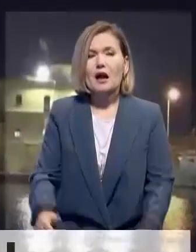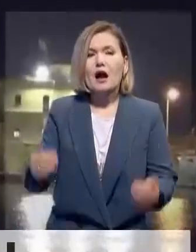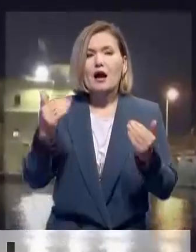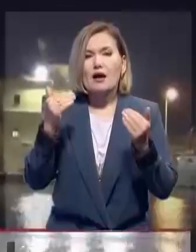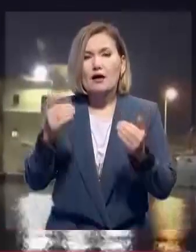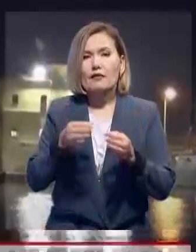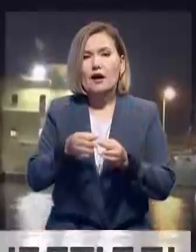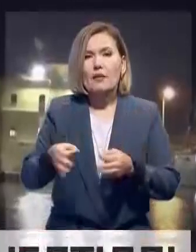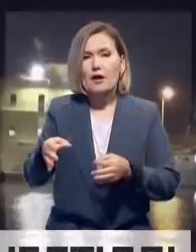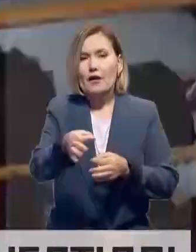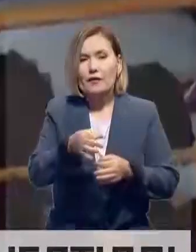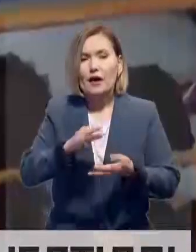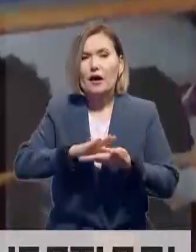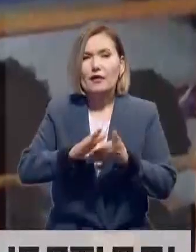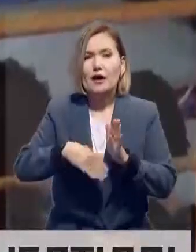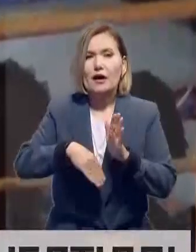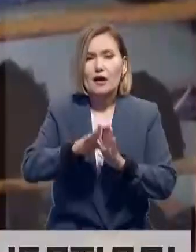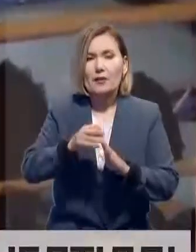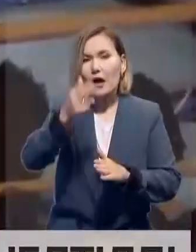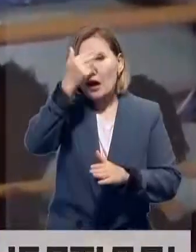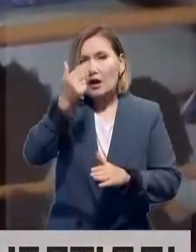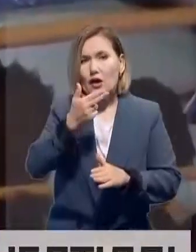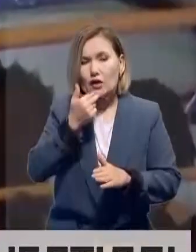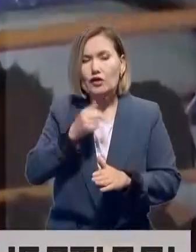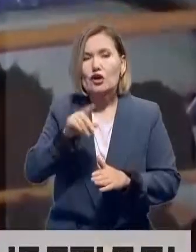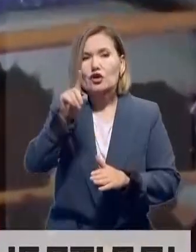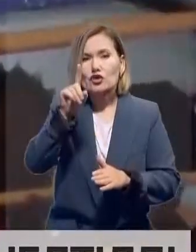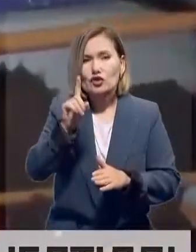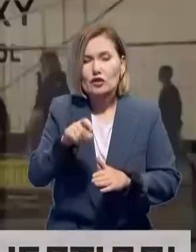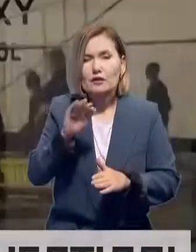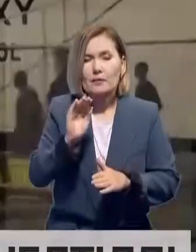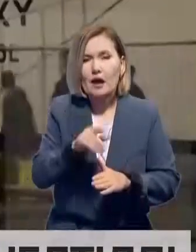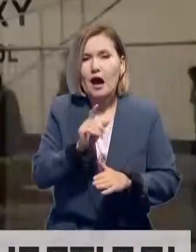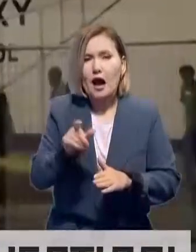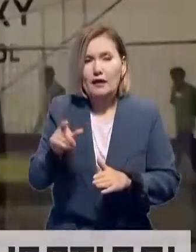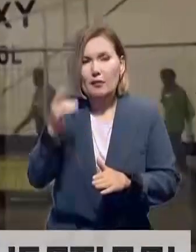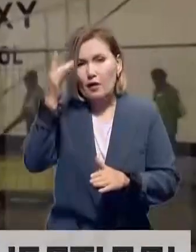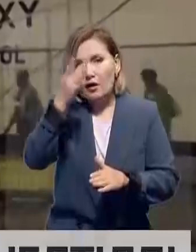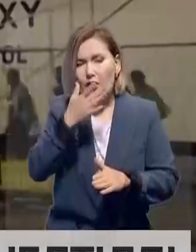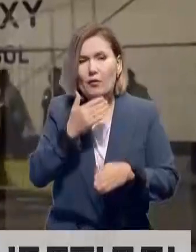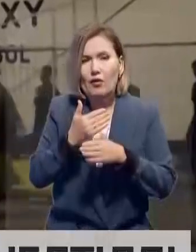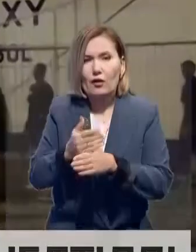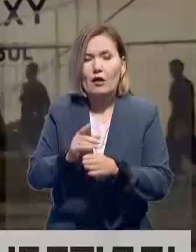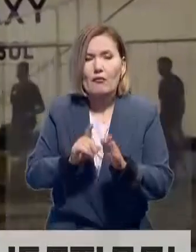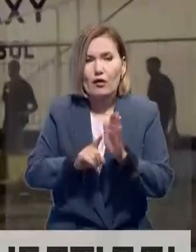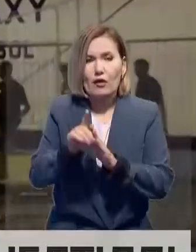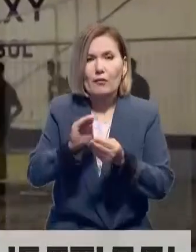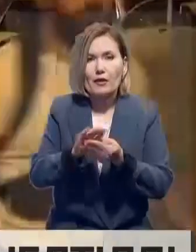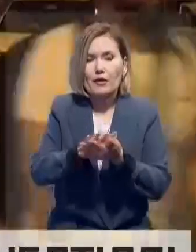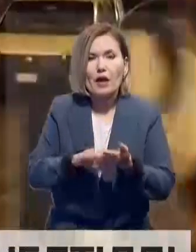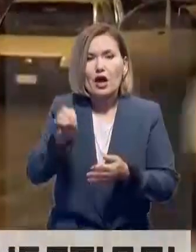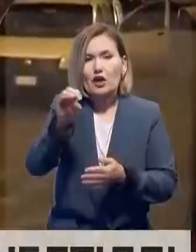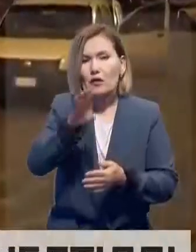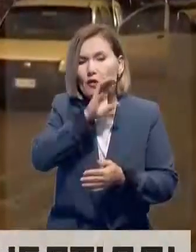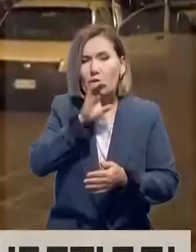Қазір Лампедузадағы ахуалды жақсарту мақсатында Италия жүздеген келімсекті Сицилияға жөнелтті. Дегенмен мигранттар әрі қарай Еуропаның